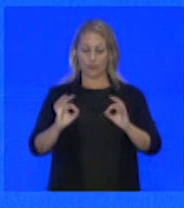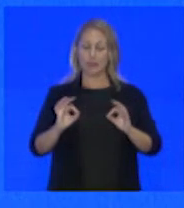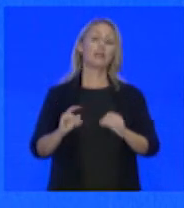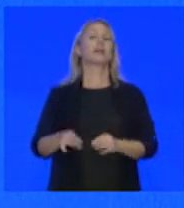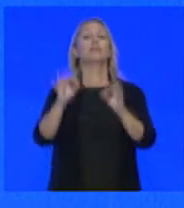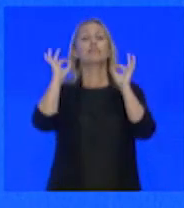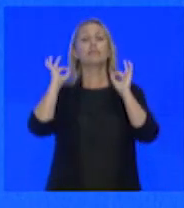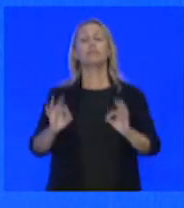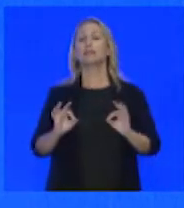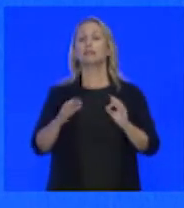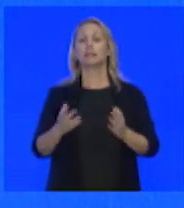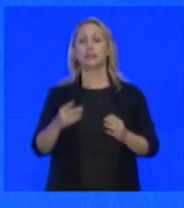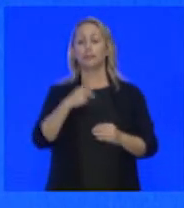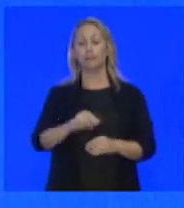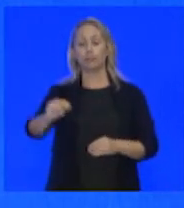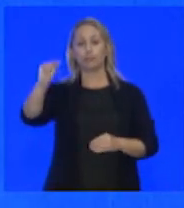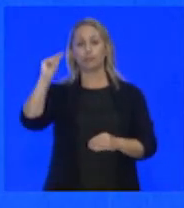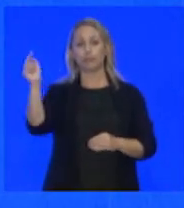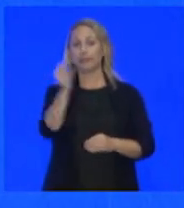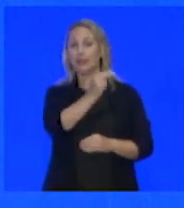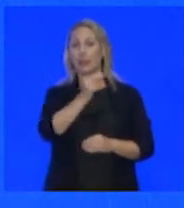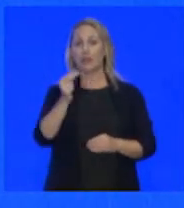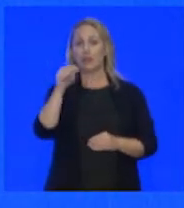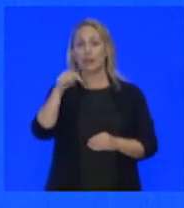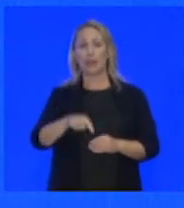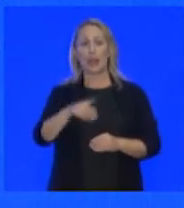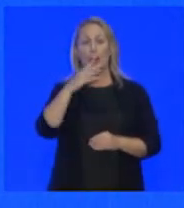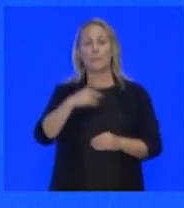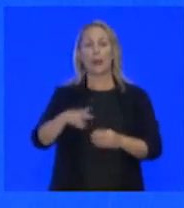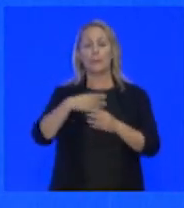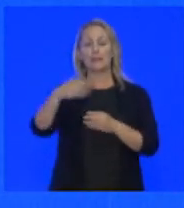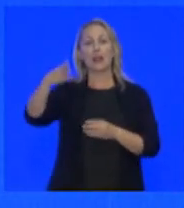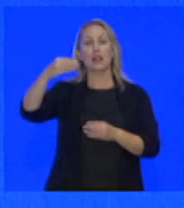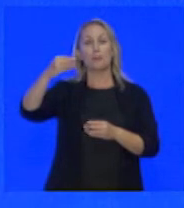ακέραιο η δέσμευσή μας για την απαγόρευση των πλαστικών μίας